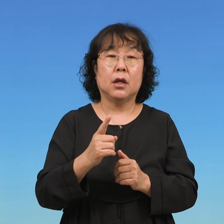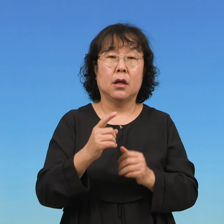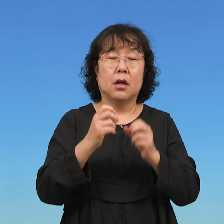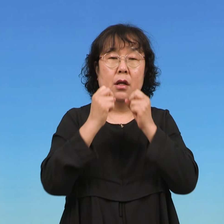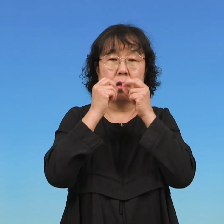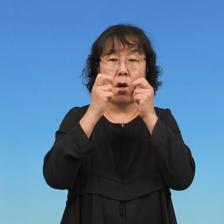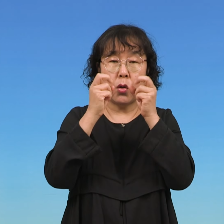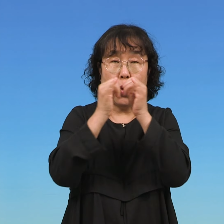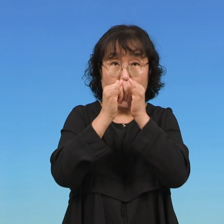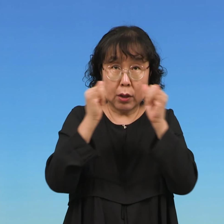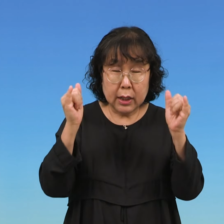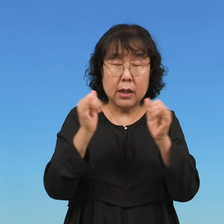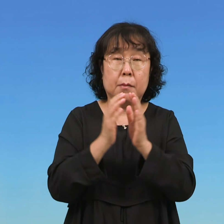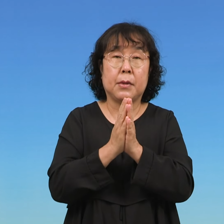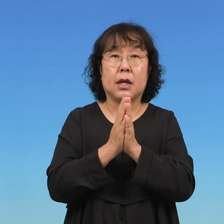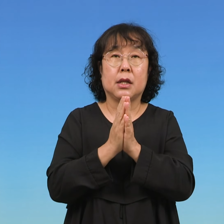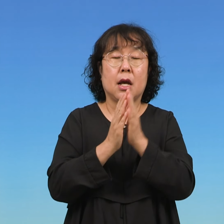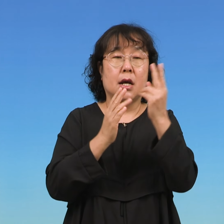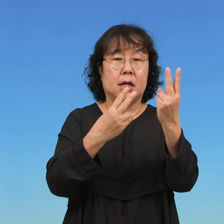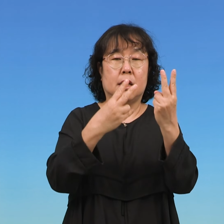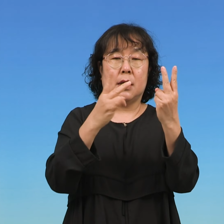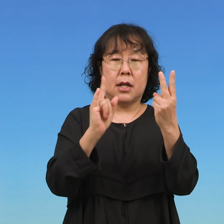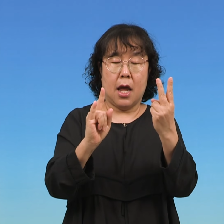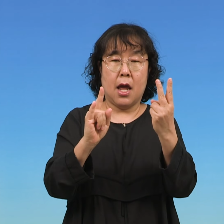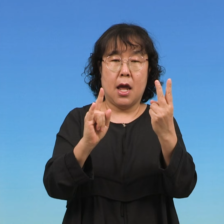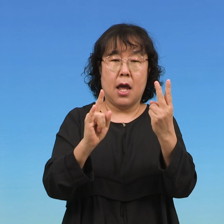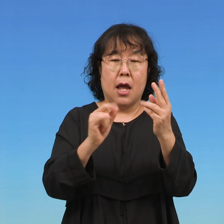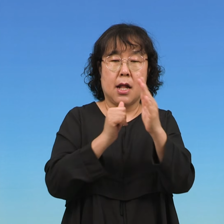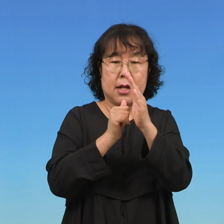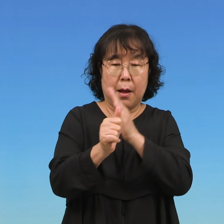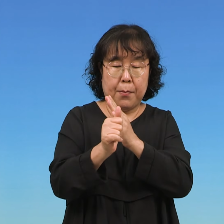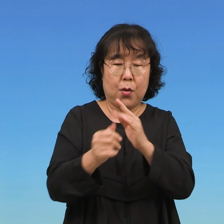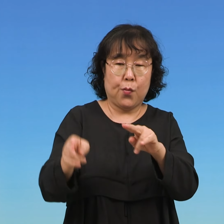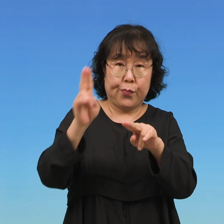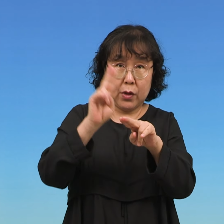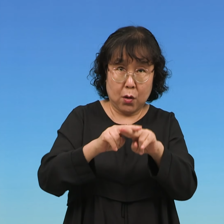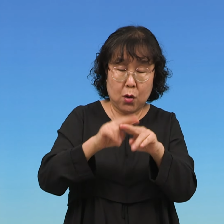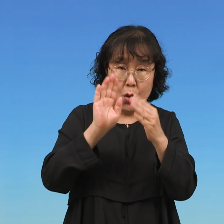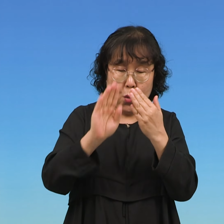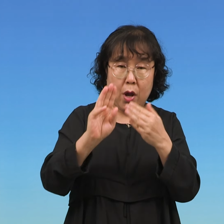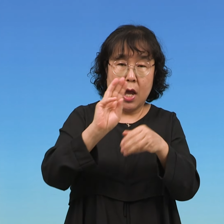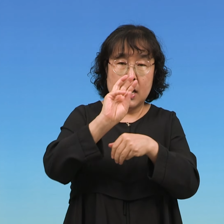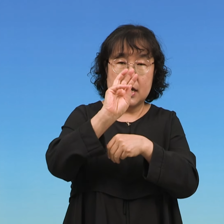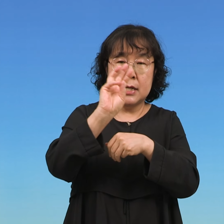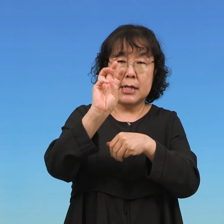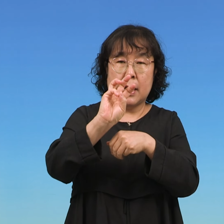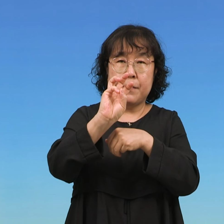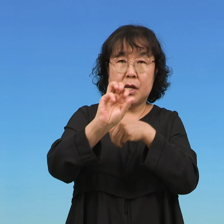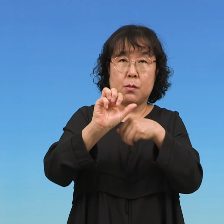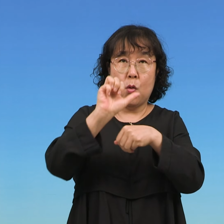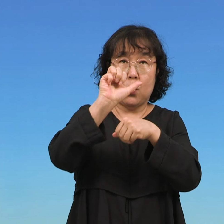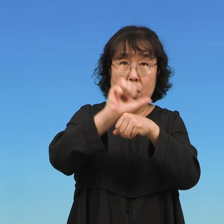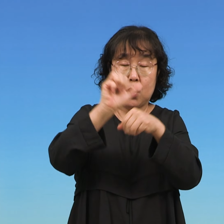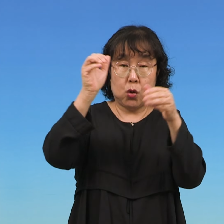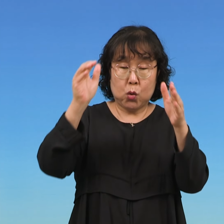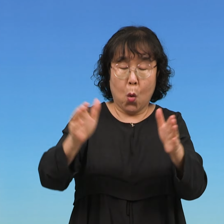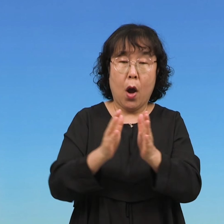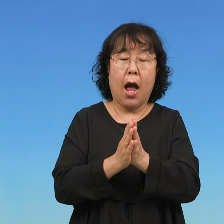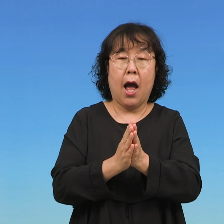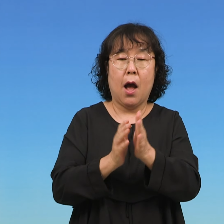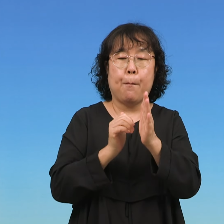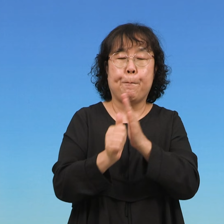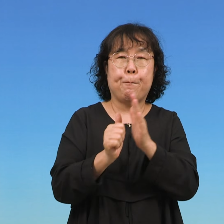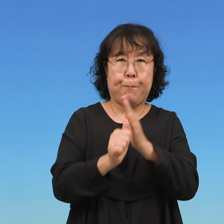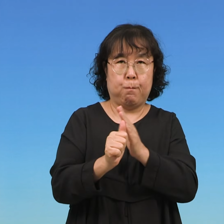이분은 그 내지선교회 2대 총재로 부임한 이후에 무려 35년 동안 그